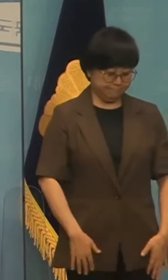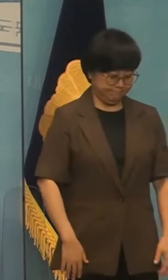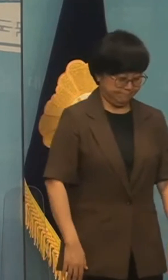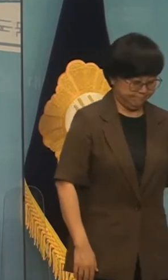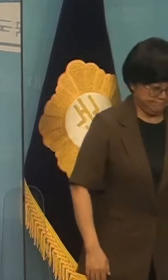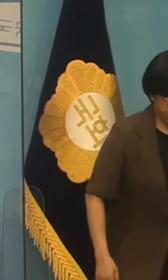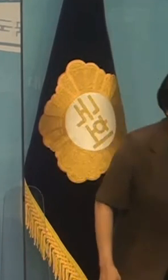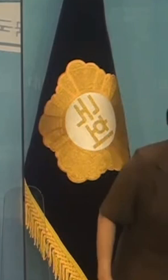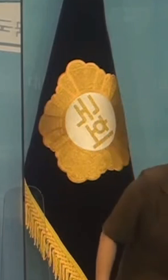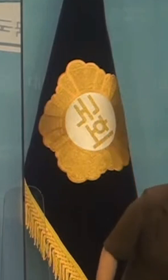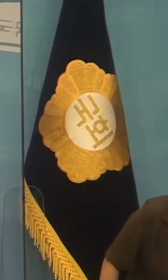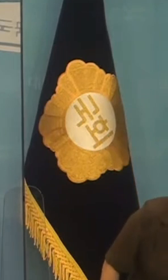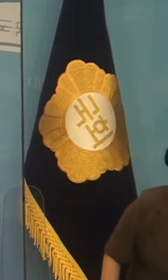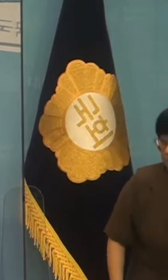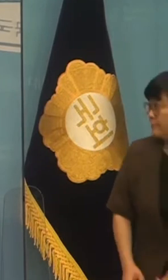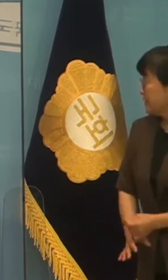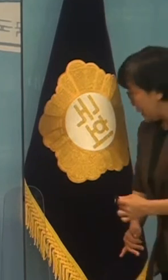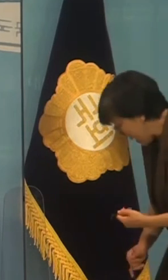감사합니다.